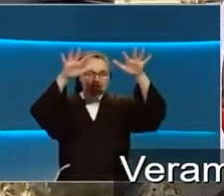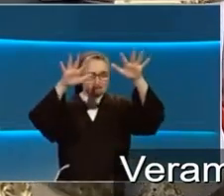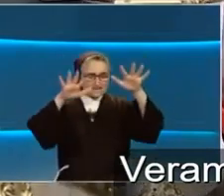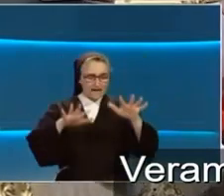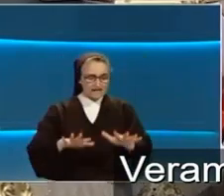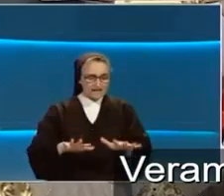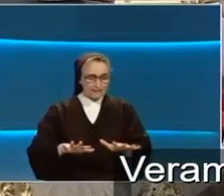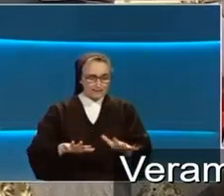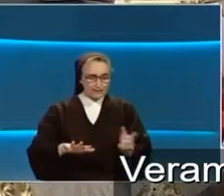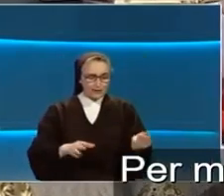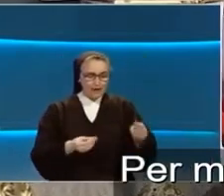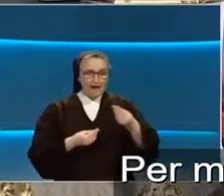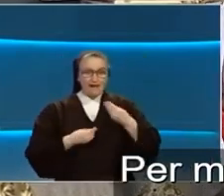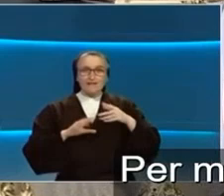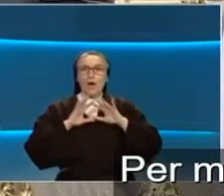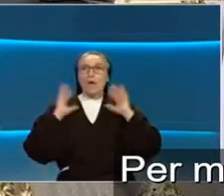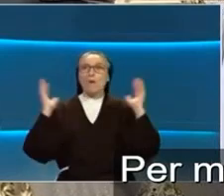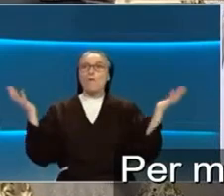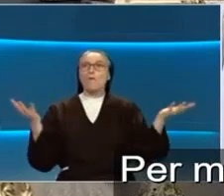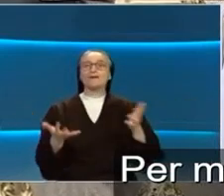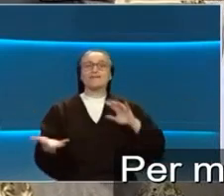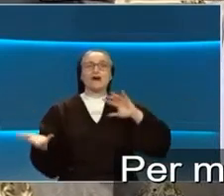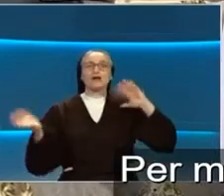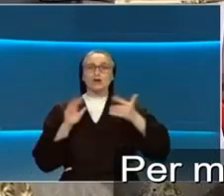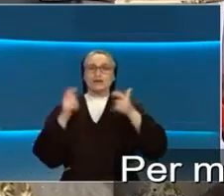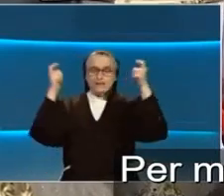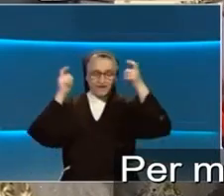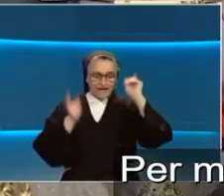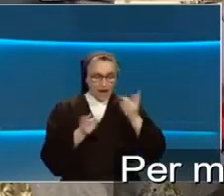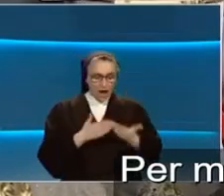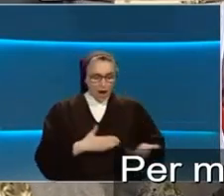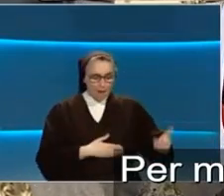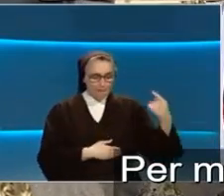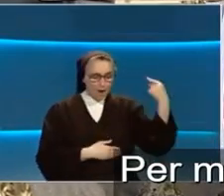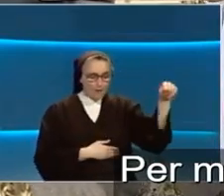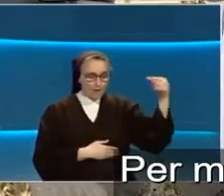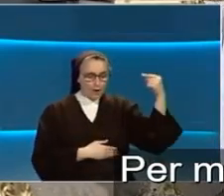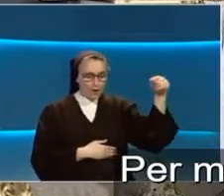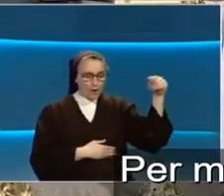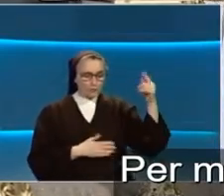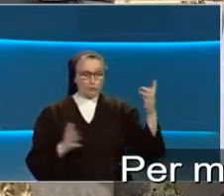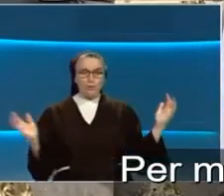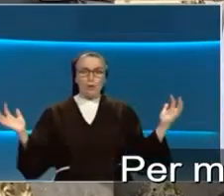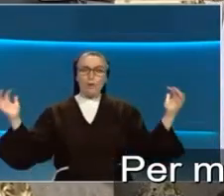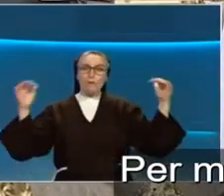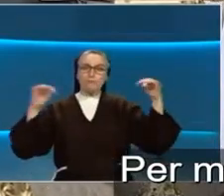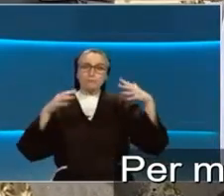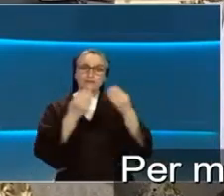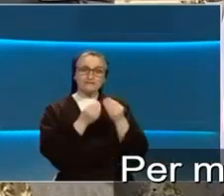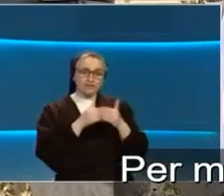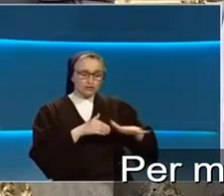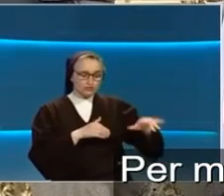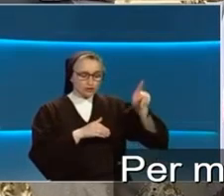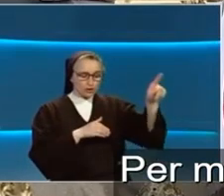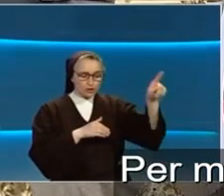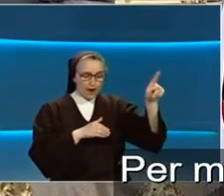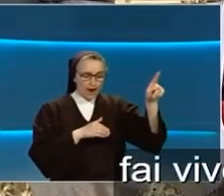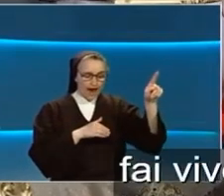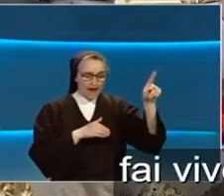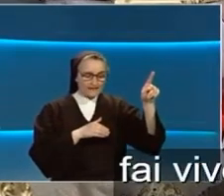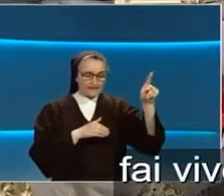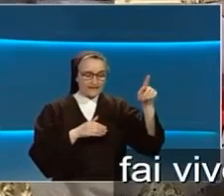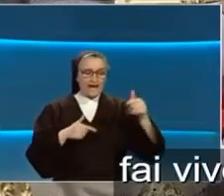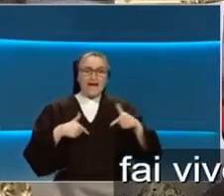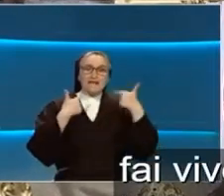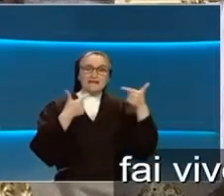et sanctificas universa, et populum tibi congregare non desinis, ut a solis ortu usque